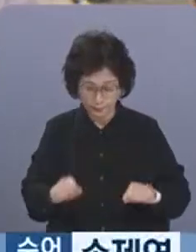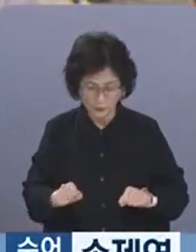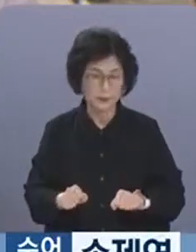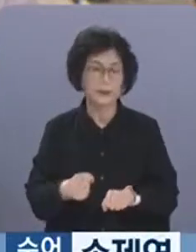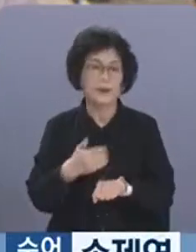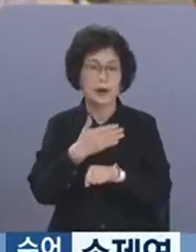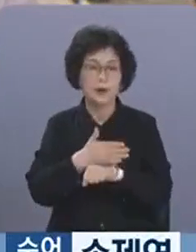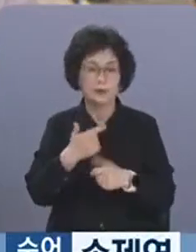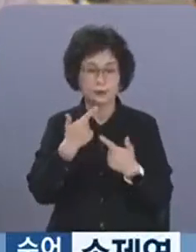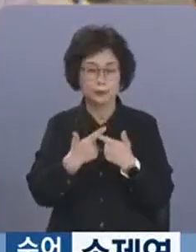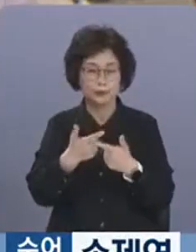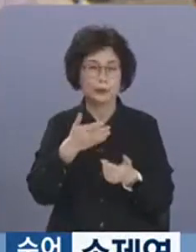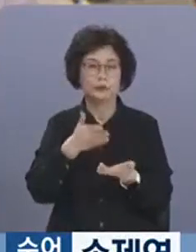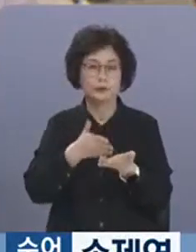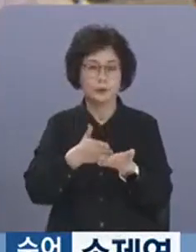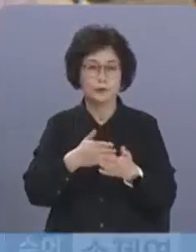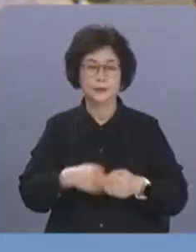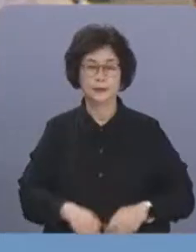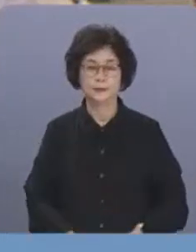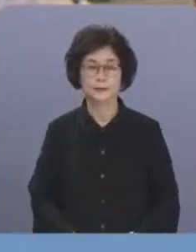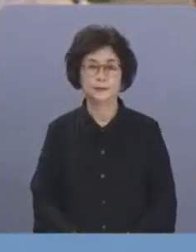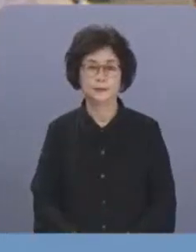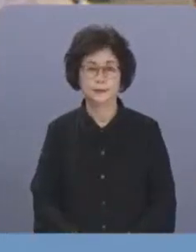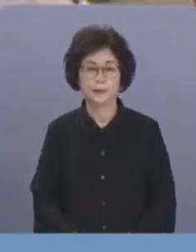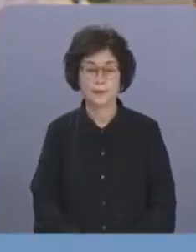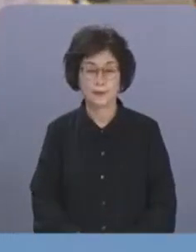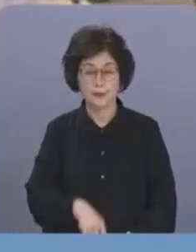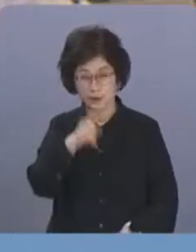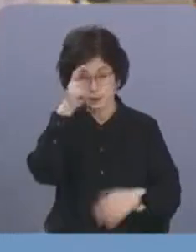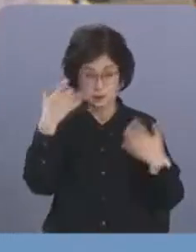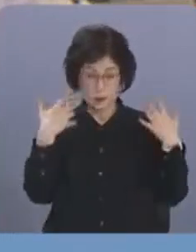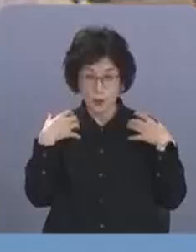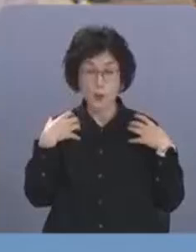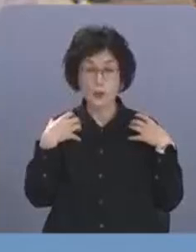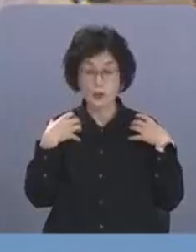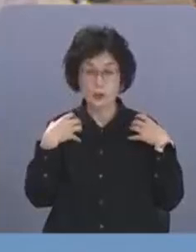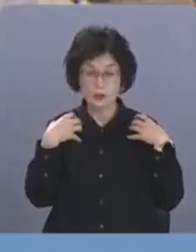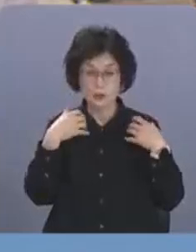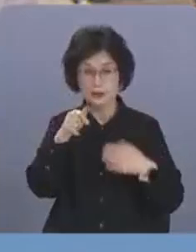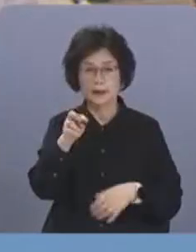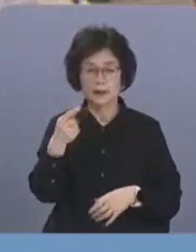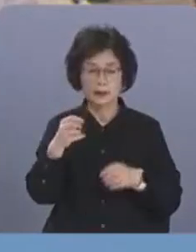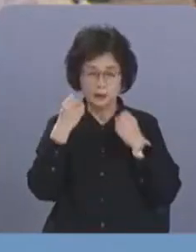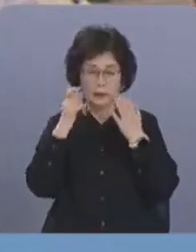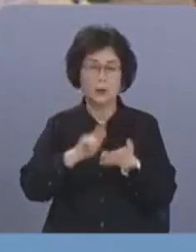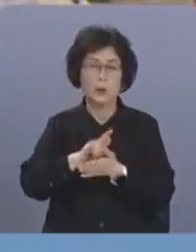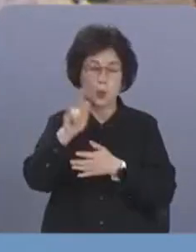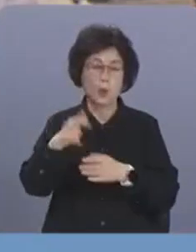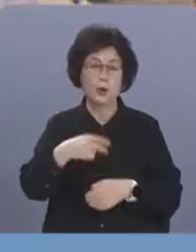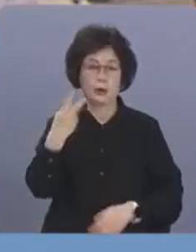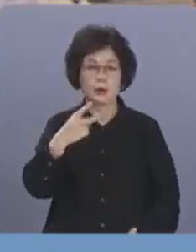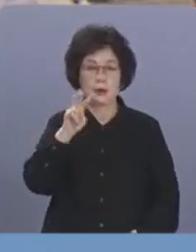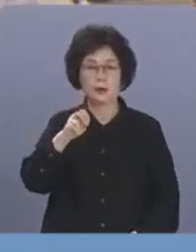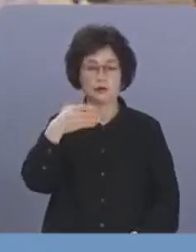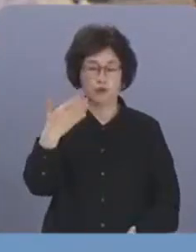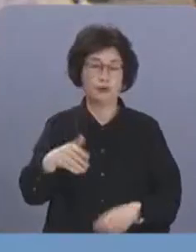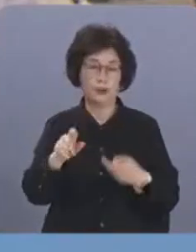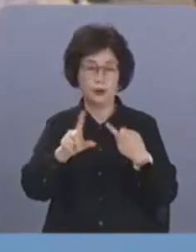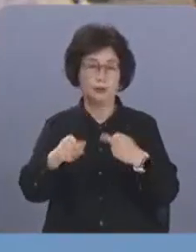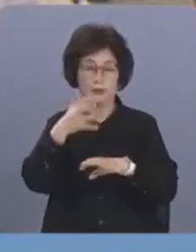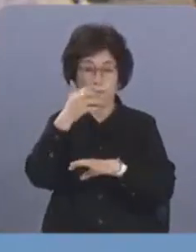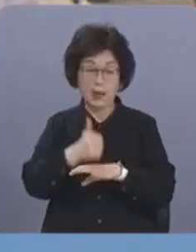안녕하십니까. KBS 9시 부산 뉴스입니다. 정부는 국정과제 가덕신공항을 오는 2029년